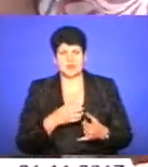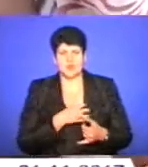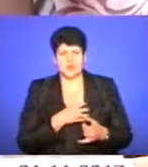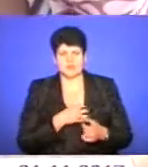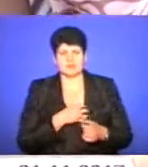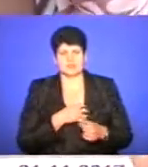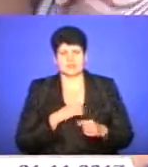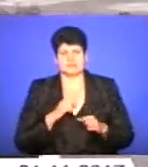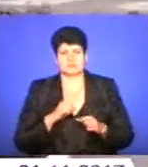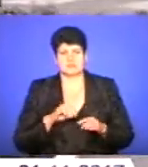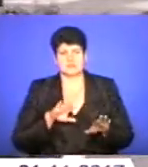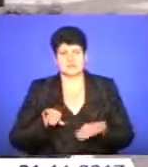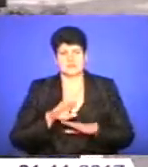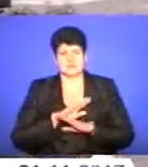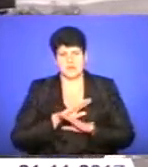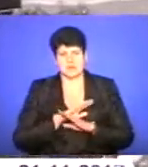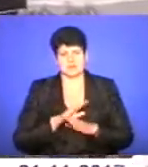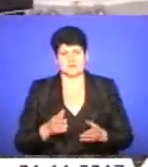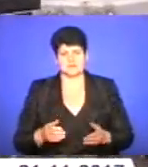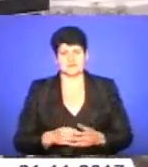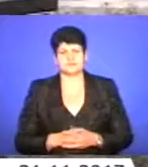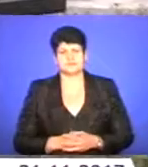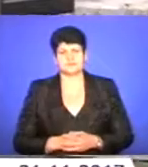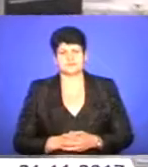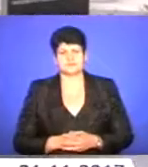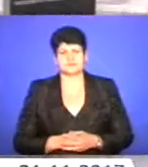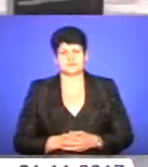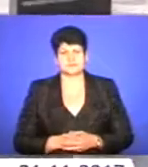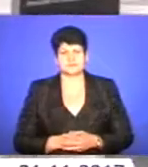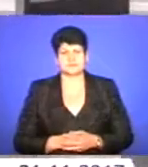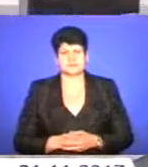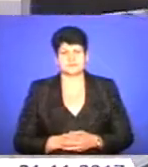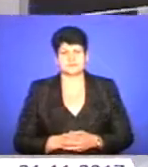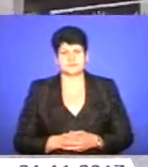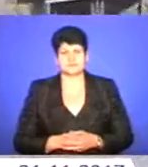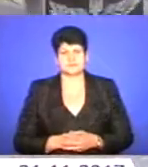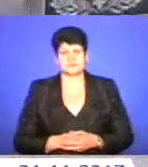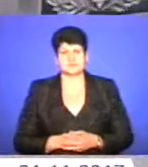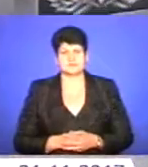ступеня посмертно. Богдан Буденчук, Оксана Галіяш, Вісті ТТБ.